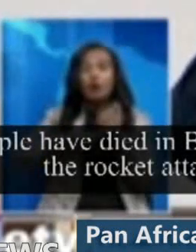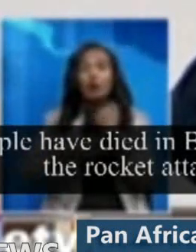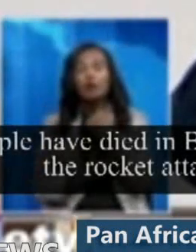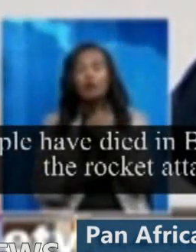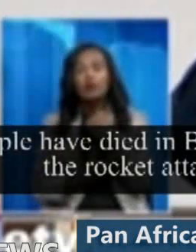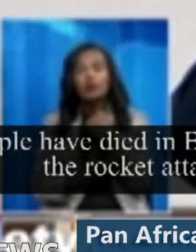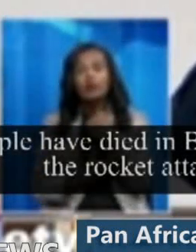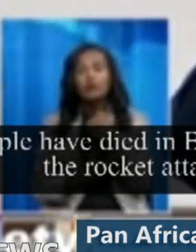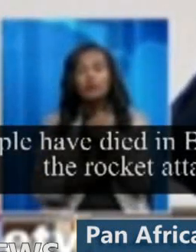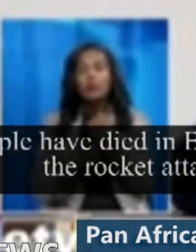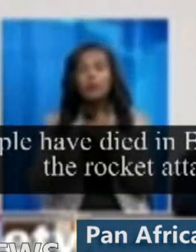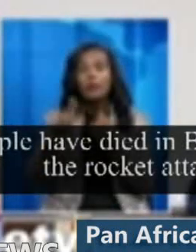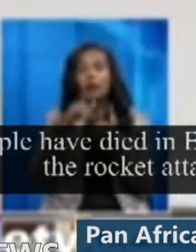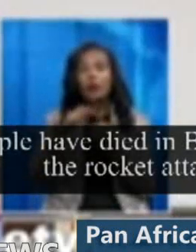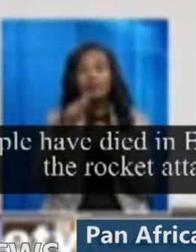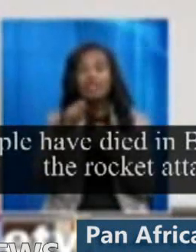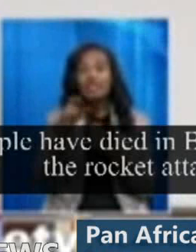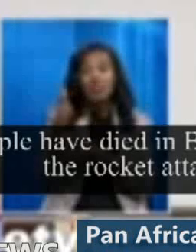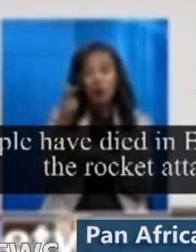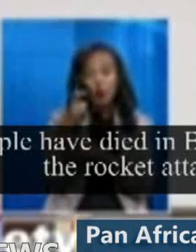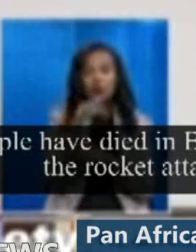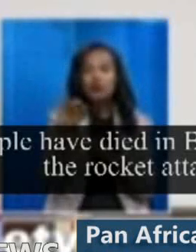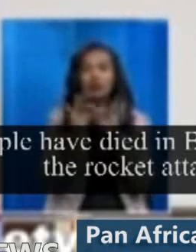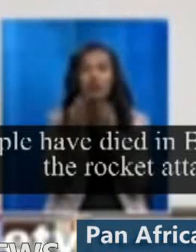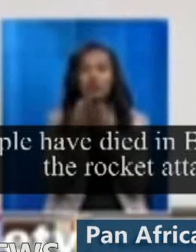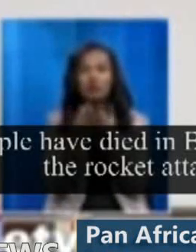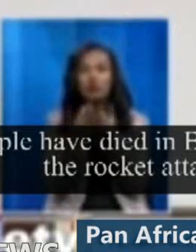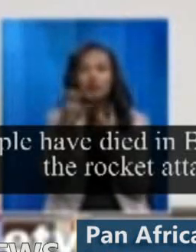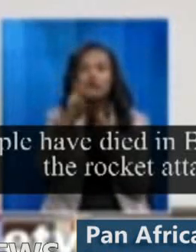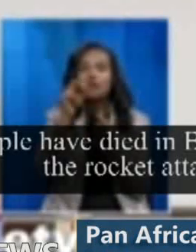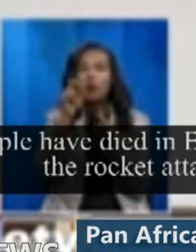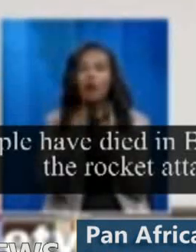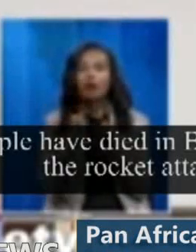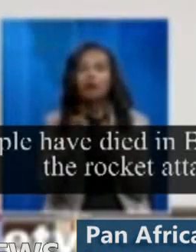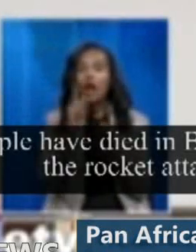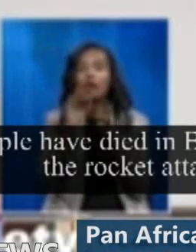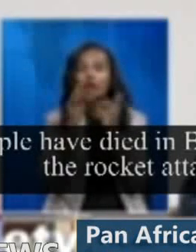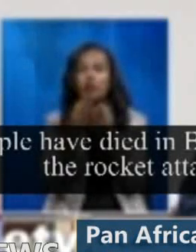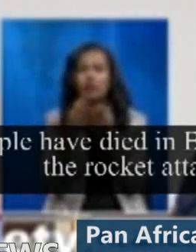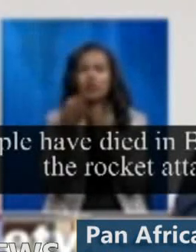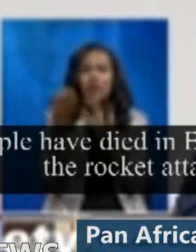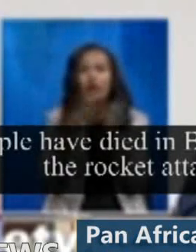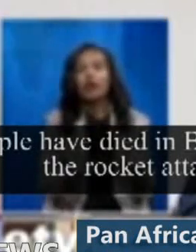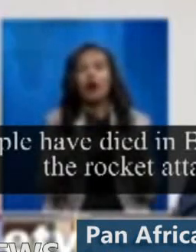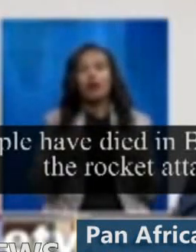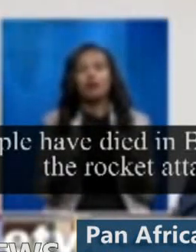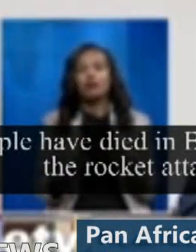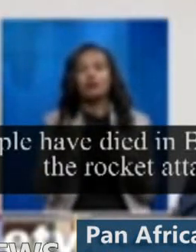ጎንደር ሮኬት ሲተኮስ እንደ ቤተሰብ ደባልቅ ላይ ያለቁ ሰዎች እንደ ቤተሰብ አንድ ፋሚሊ ያለቃል